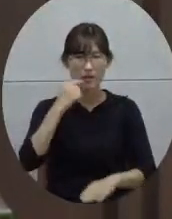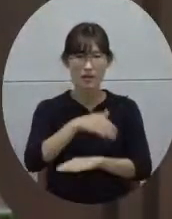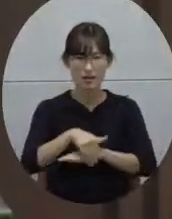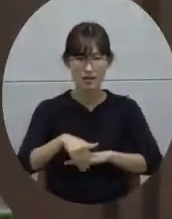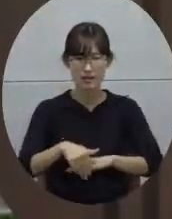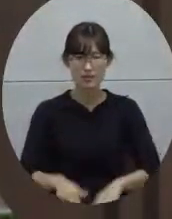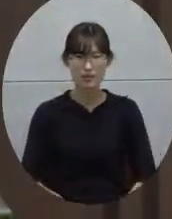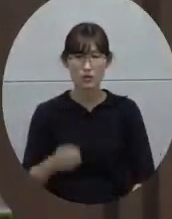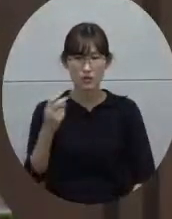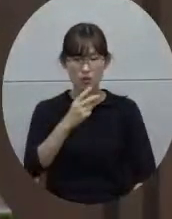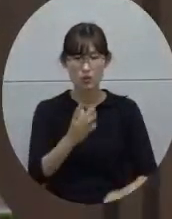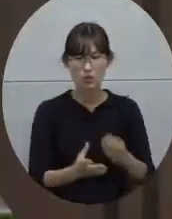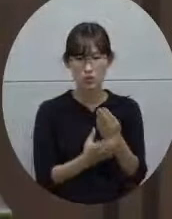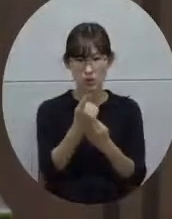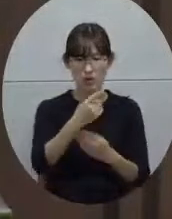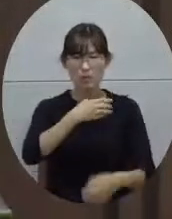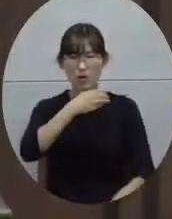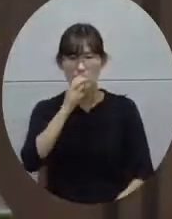통합어르신돌봄센터,